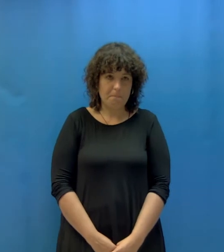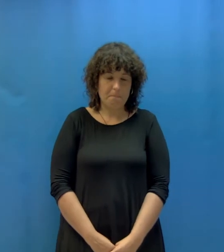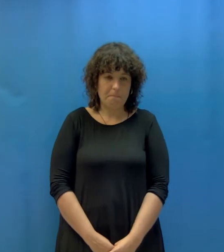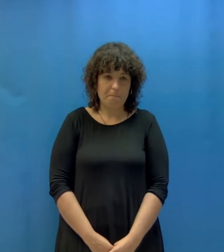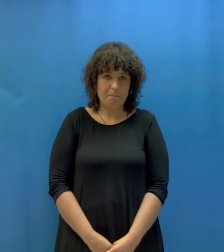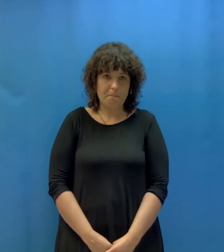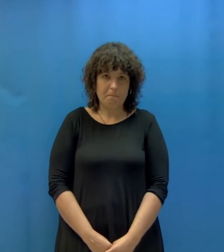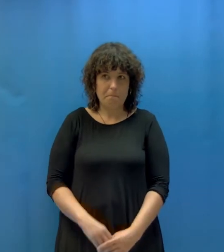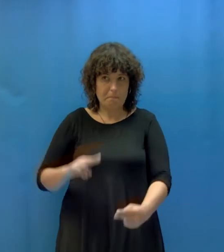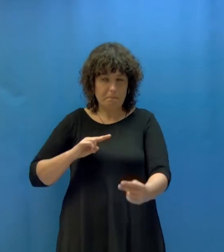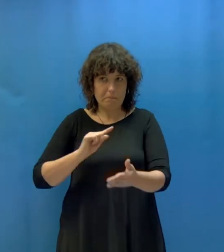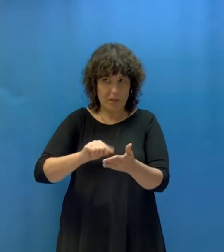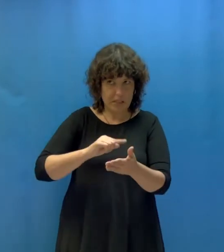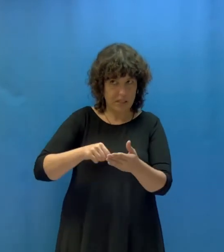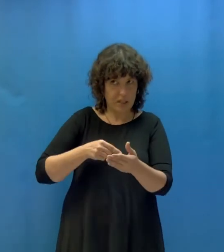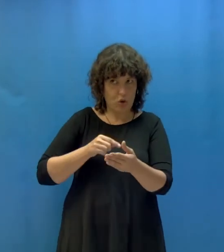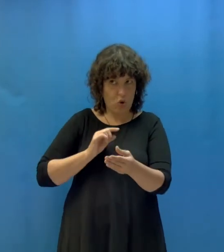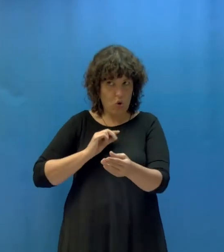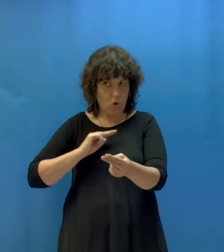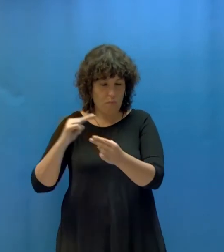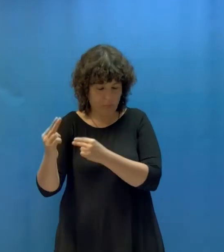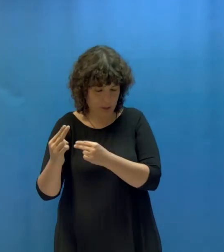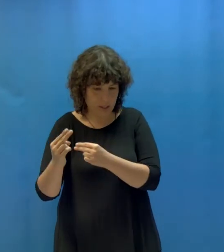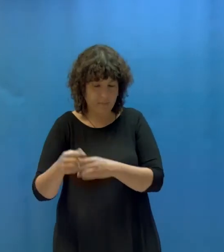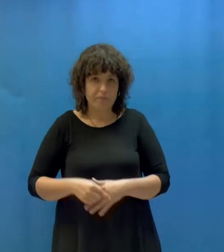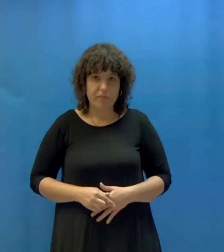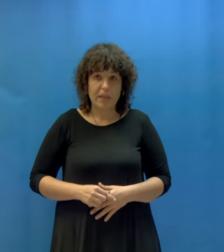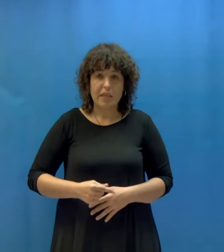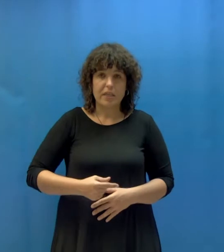Li contestarem per escrit, senyora Peñalver. Senyor del senyor.